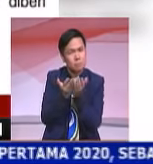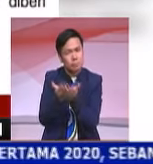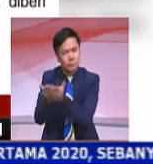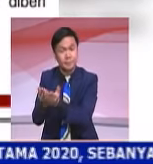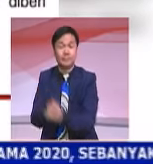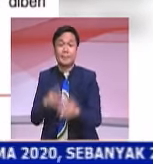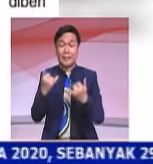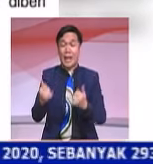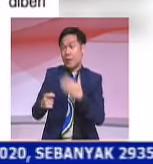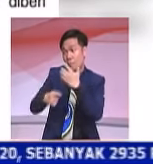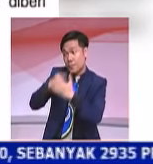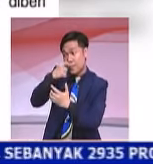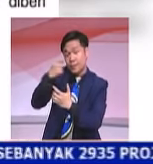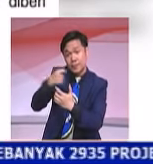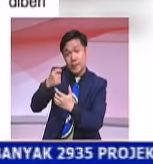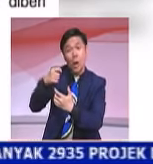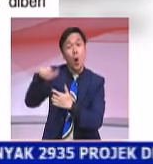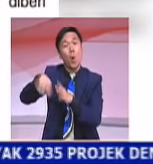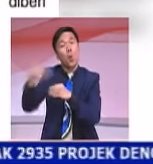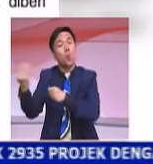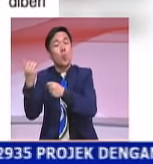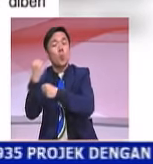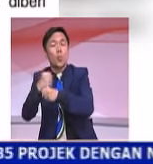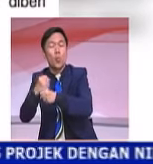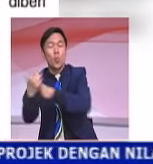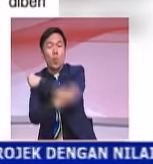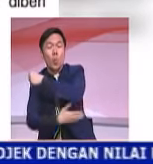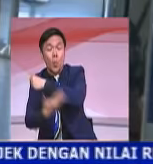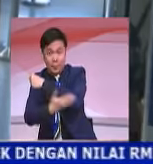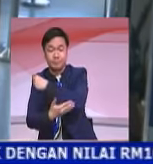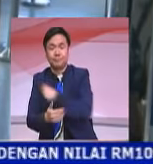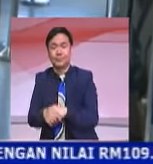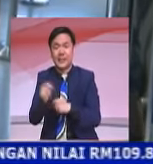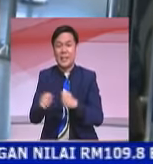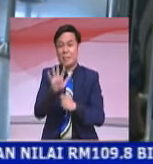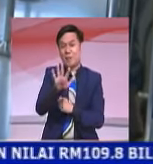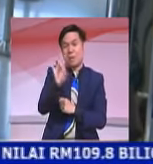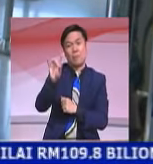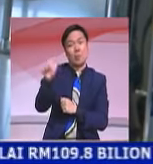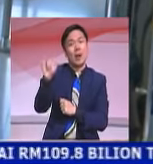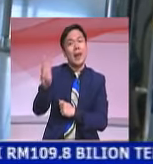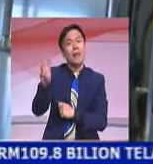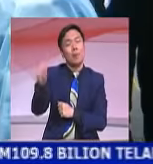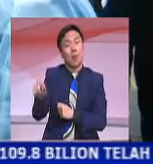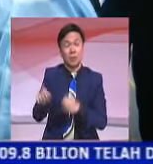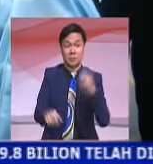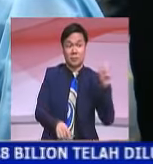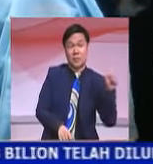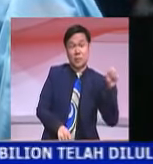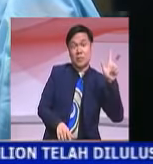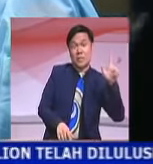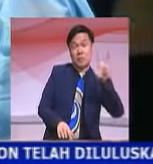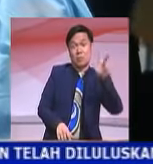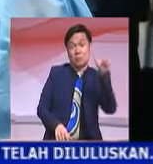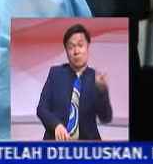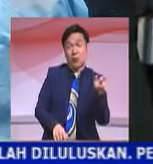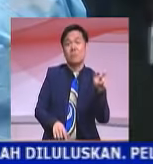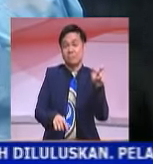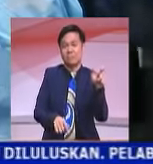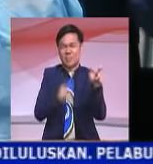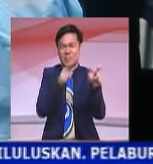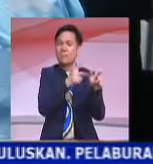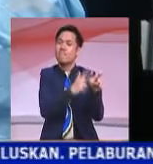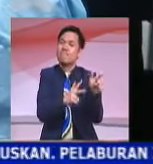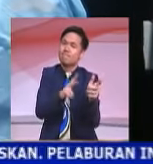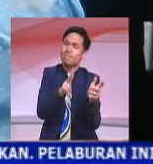hasil saringan wajib pekerja asing daripada 8,601 individu, 133 orang